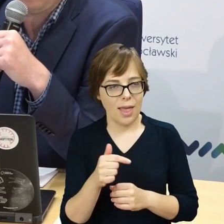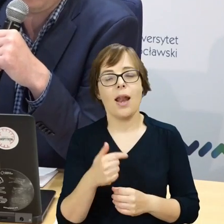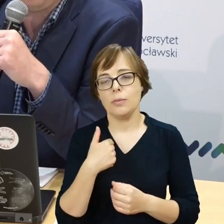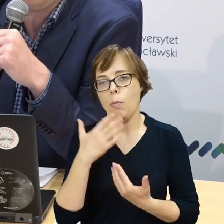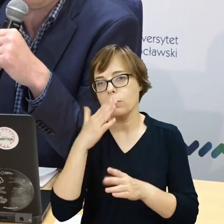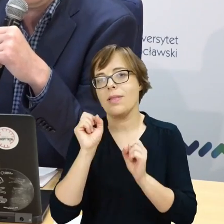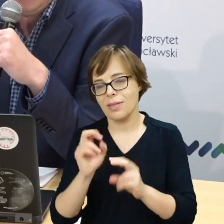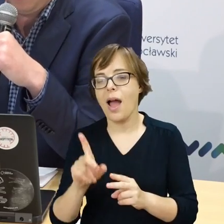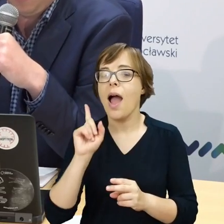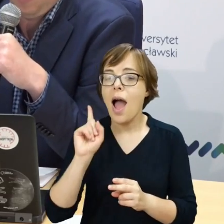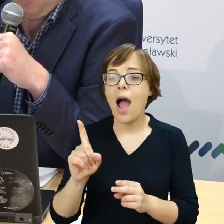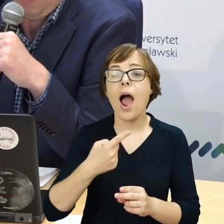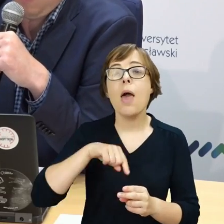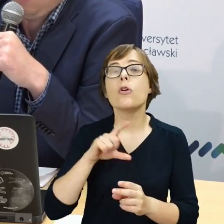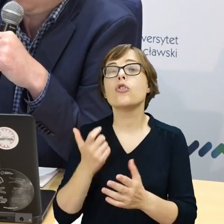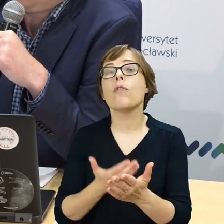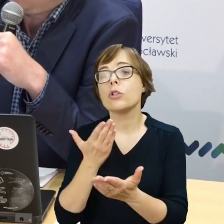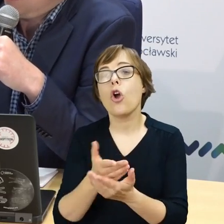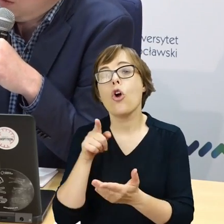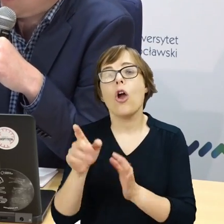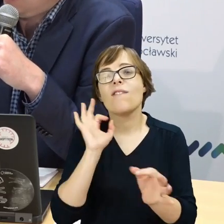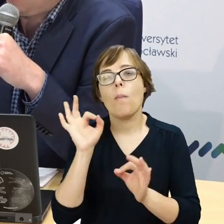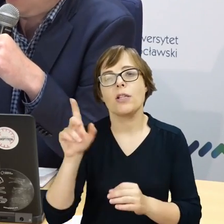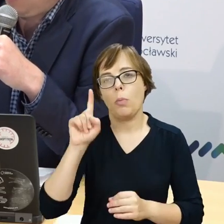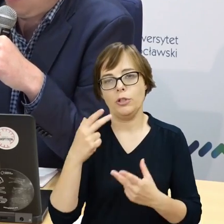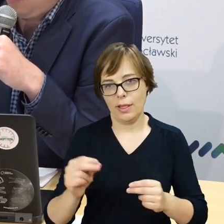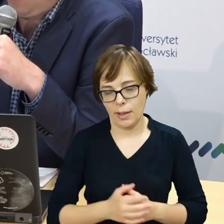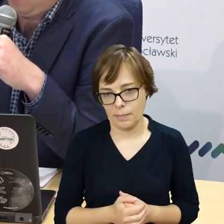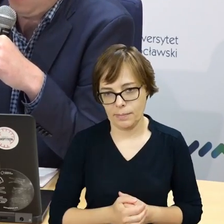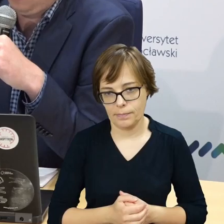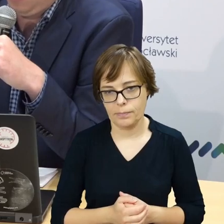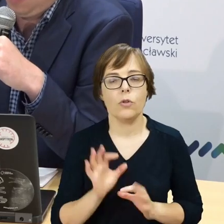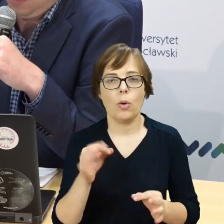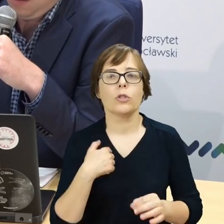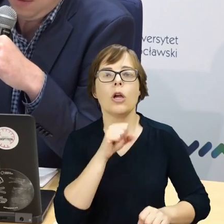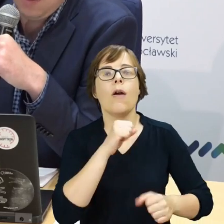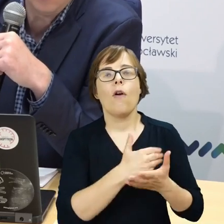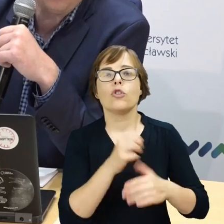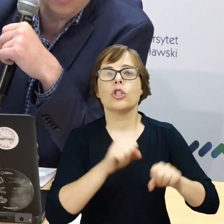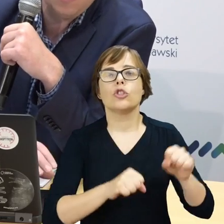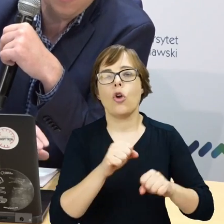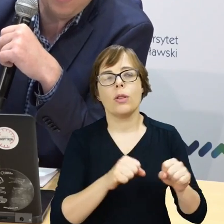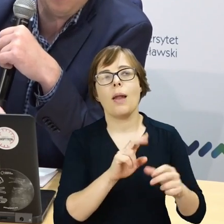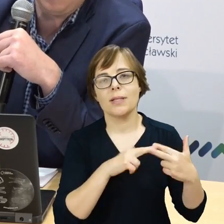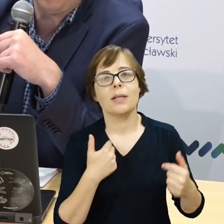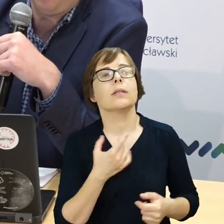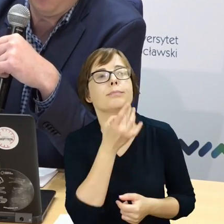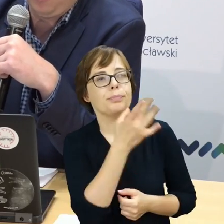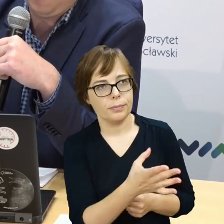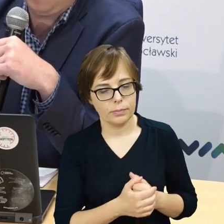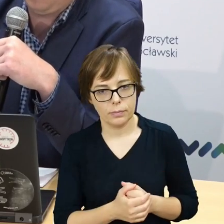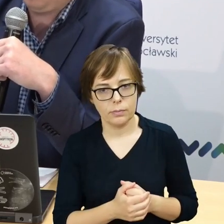to, o co wnioskujemy, nie jest informacją publiczną. No więc skarga do Wojewódzkiego Sądu Administracyjnego na bezczynność. Organ stosuje